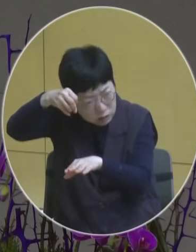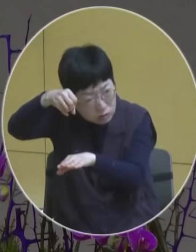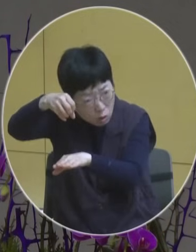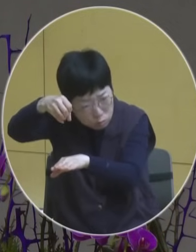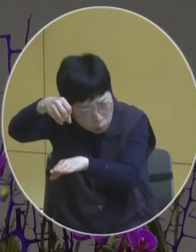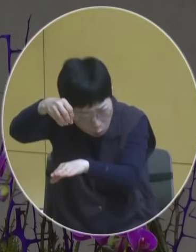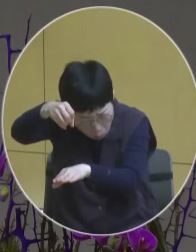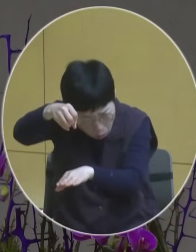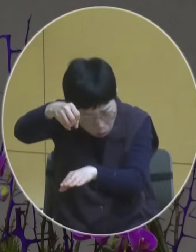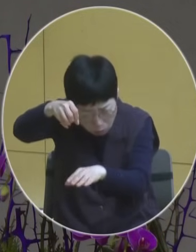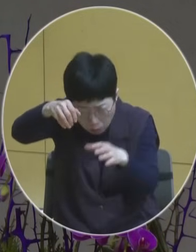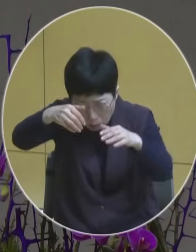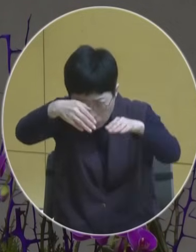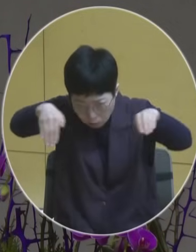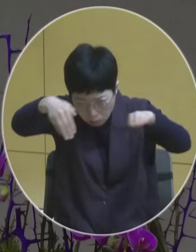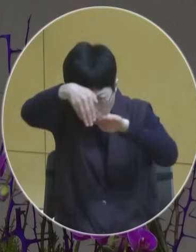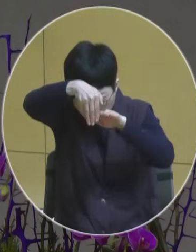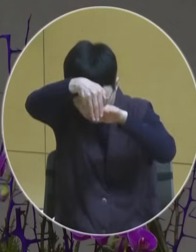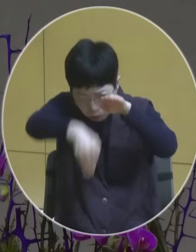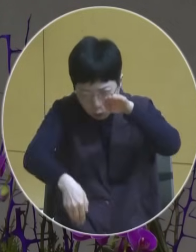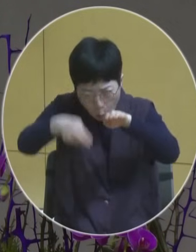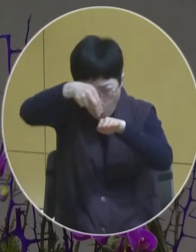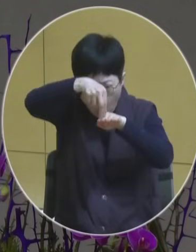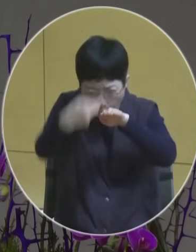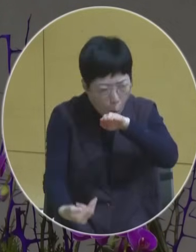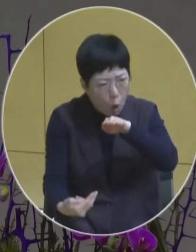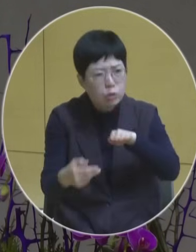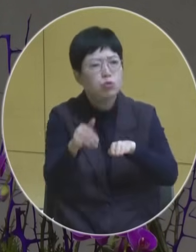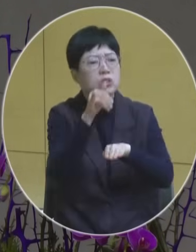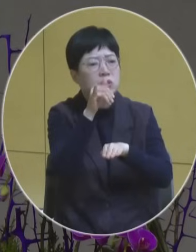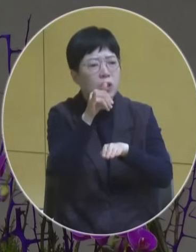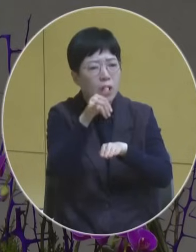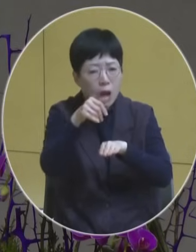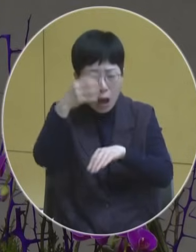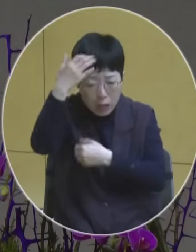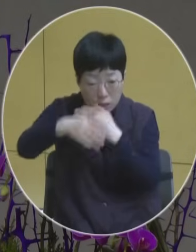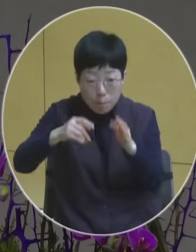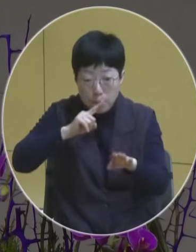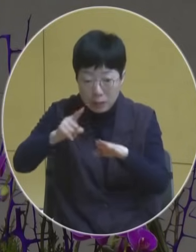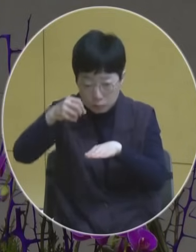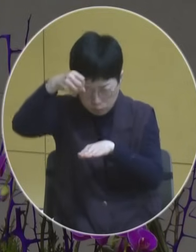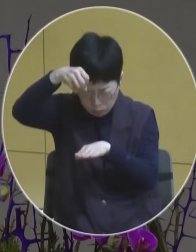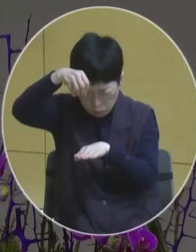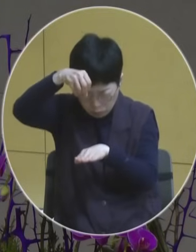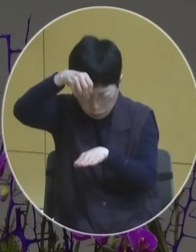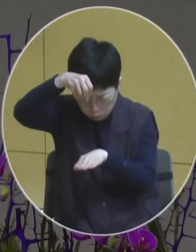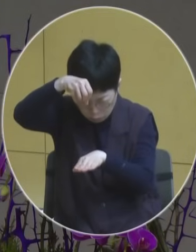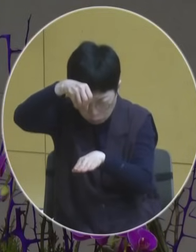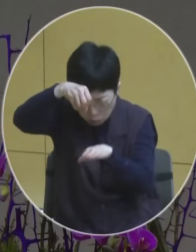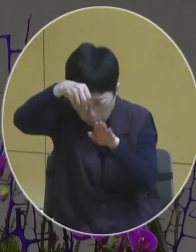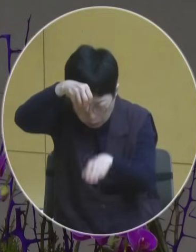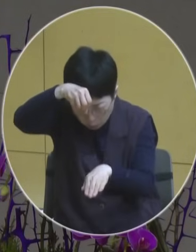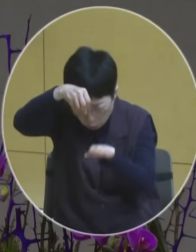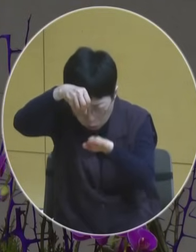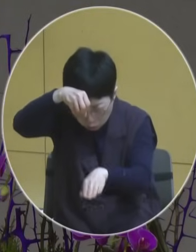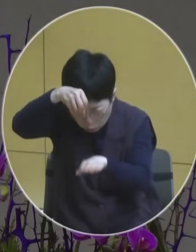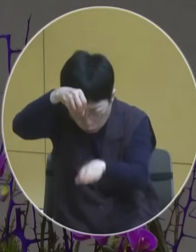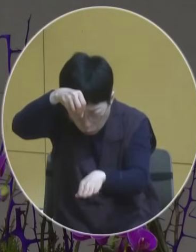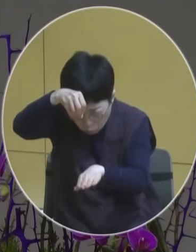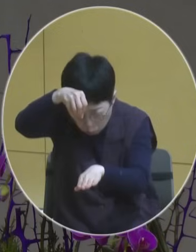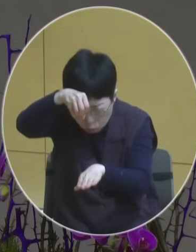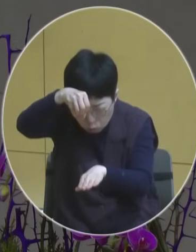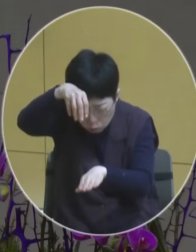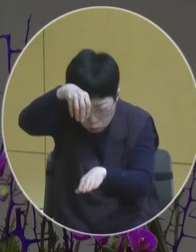않으면 낭떠러지로 떨어질 수밖에 없는 그런 상황 속에서 하나님 말씀으로 내가 오늘 이 발을 디딜 수 있을까